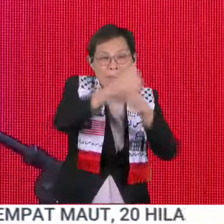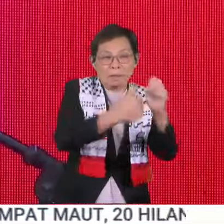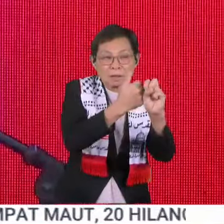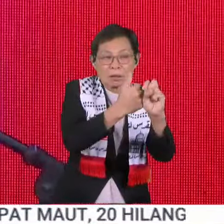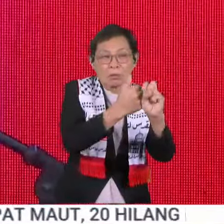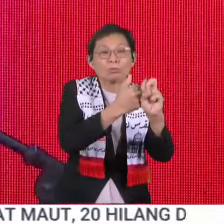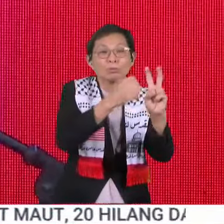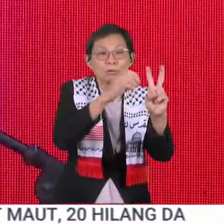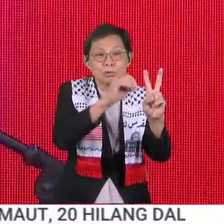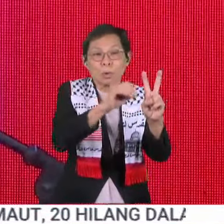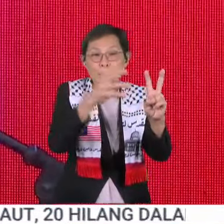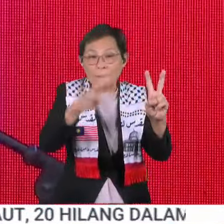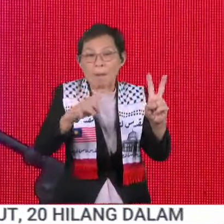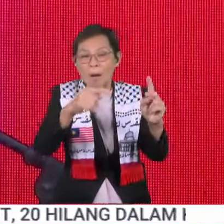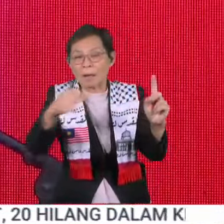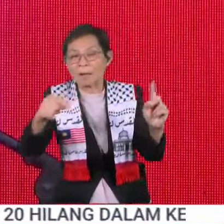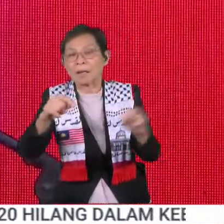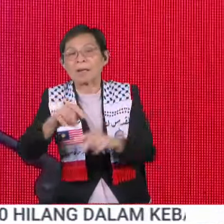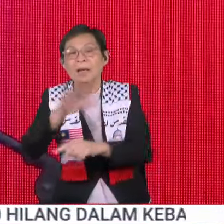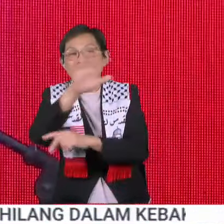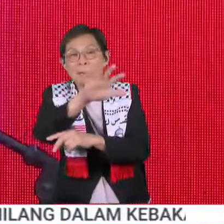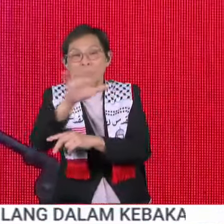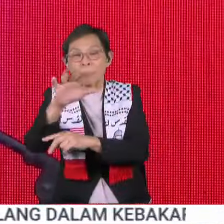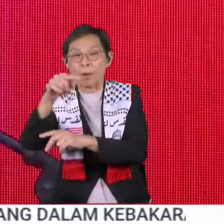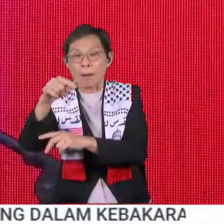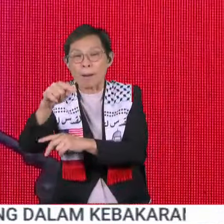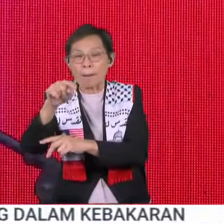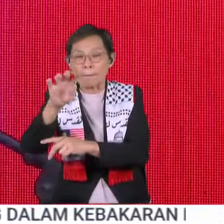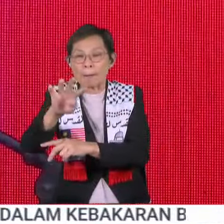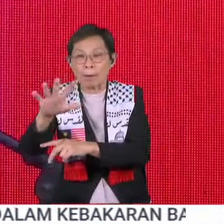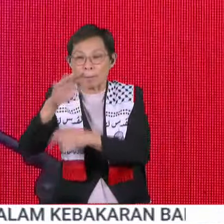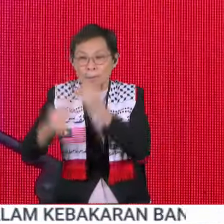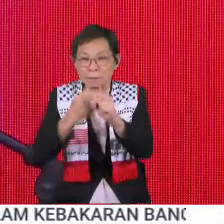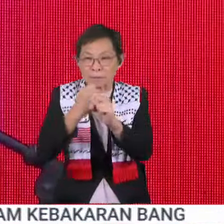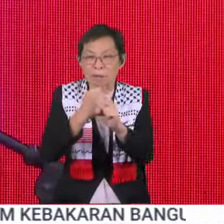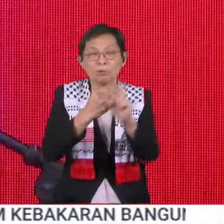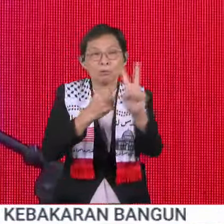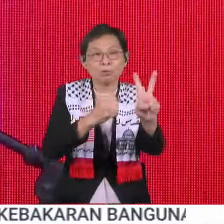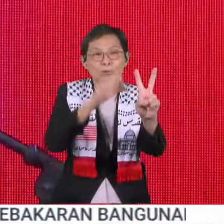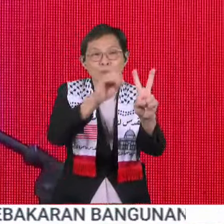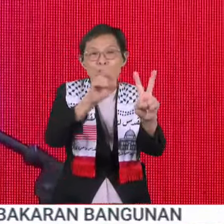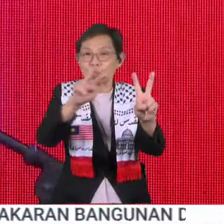2014 hingga 5545 pada tahun